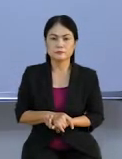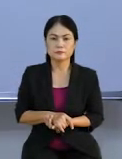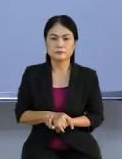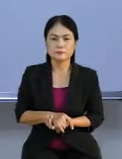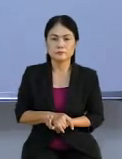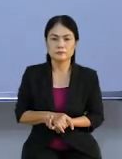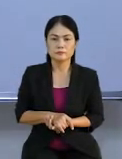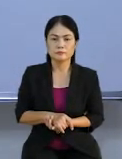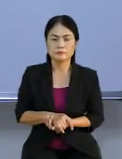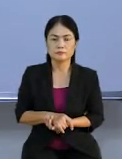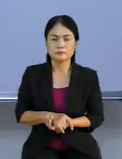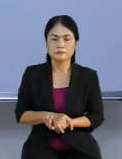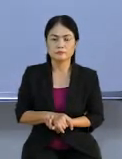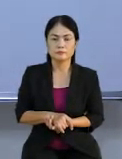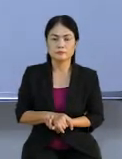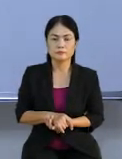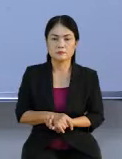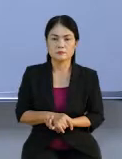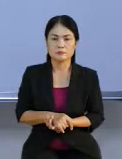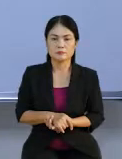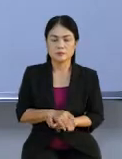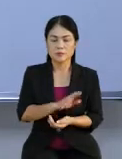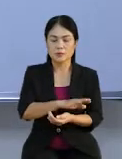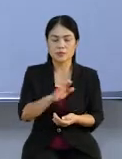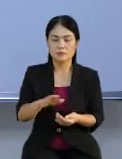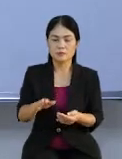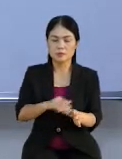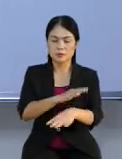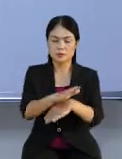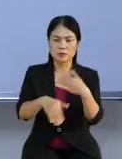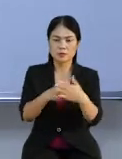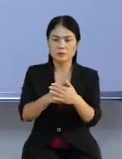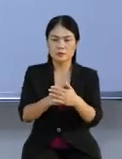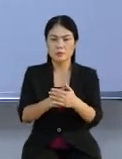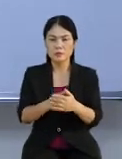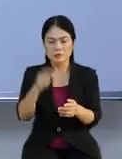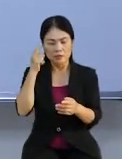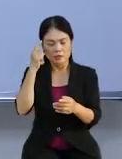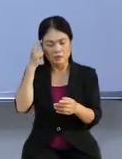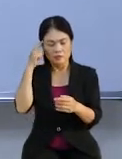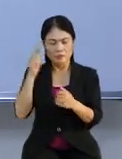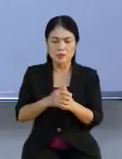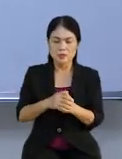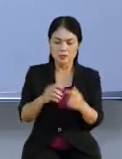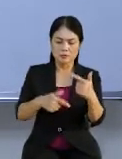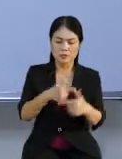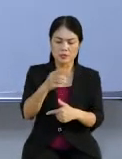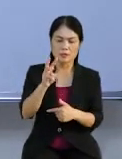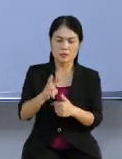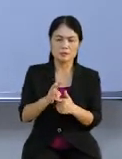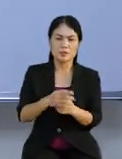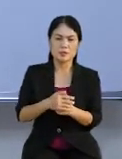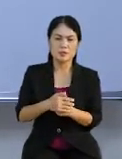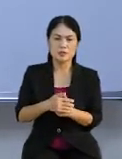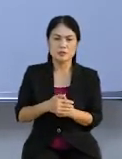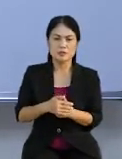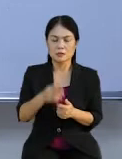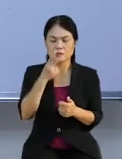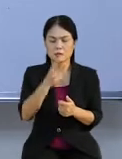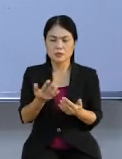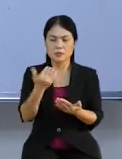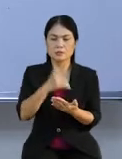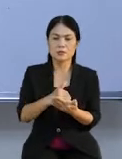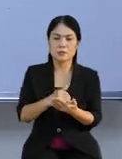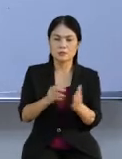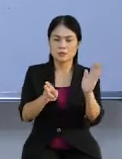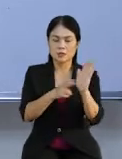cài test à toàn đấy con đó khnì á chân dùng ai từ lời trong hiện thị bay là bao nhiêu dùng mơ đồng tiền